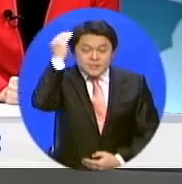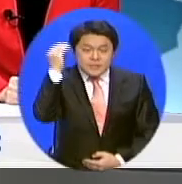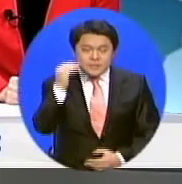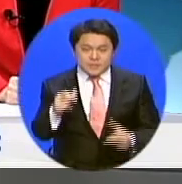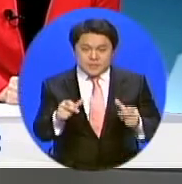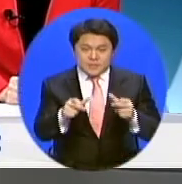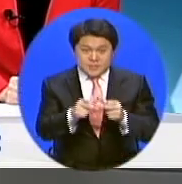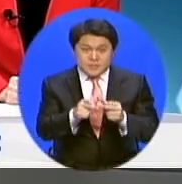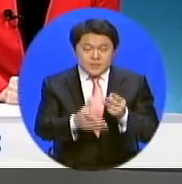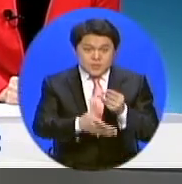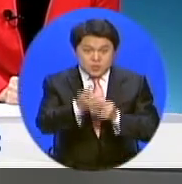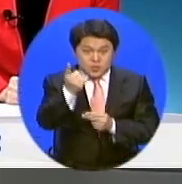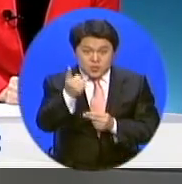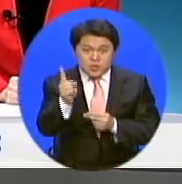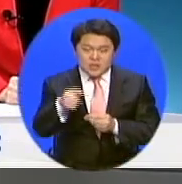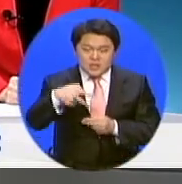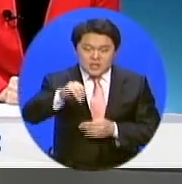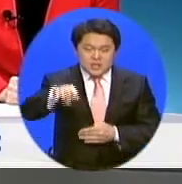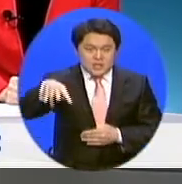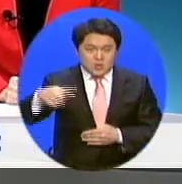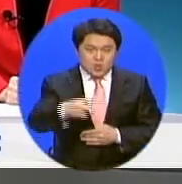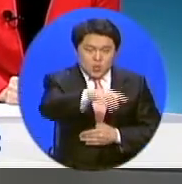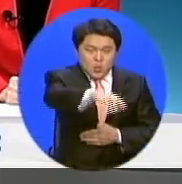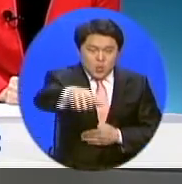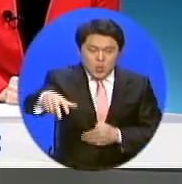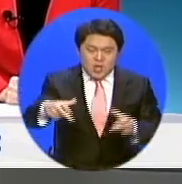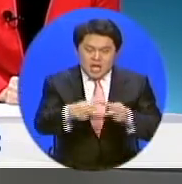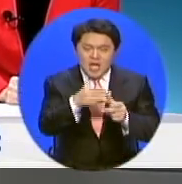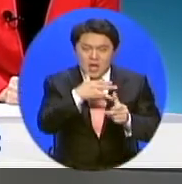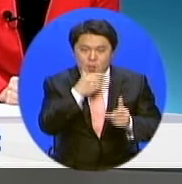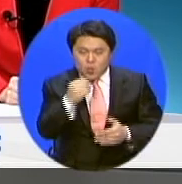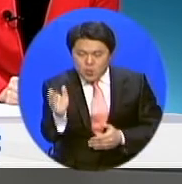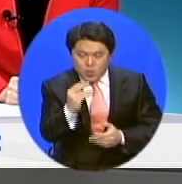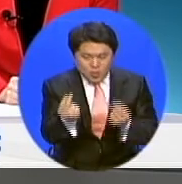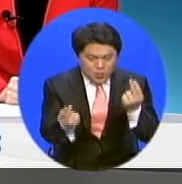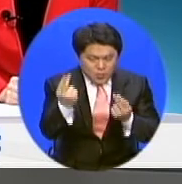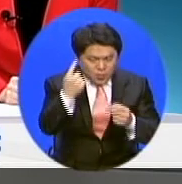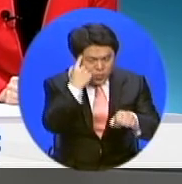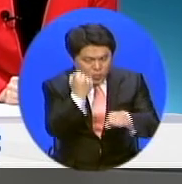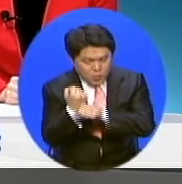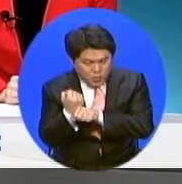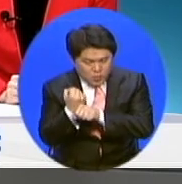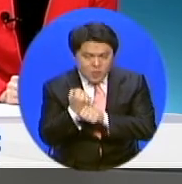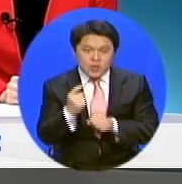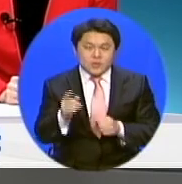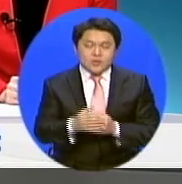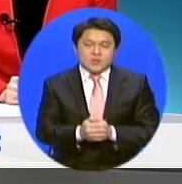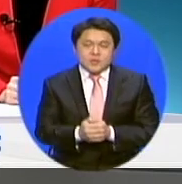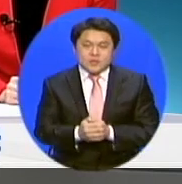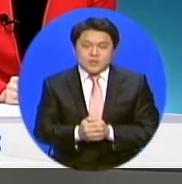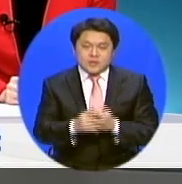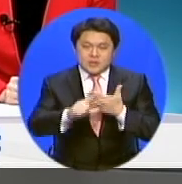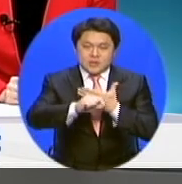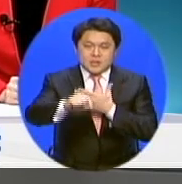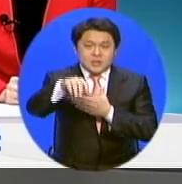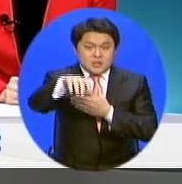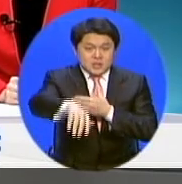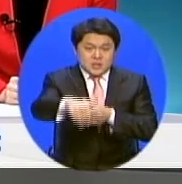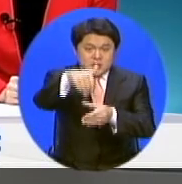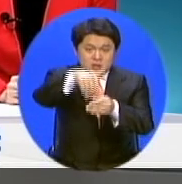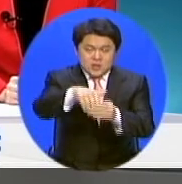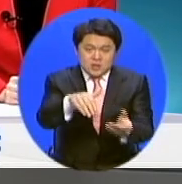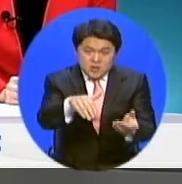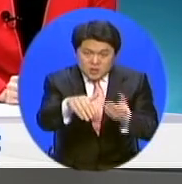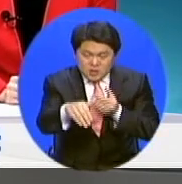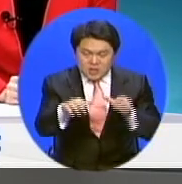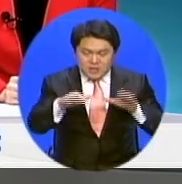한국장애인단체 총연맹이 시도별 장애인 복지 수준을 비교하고 연구하는 자리를 마련했습니다. 지방선거를 앞둔 시점에서